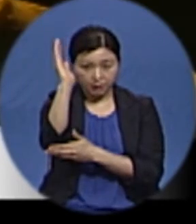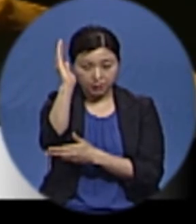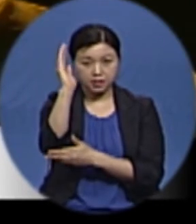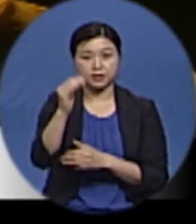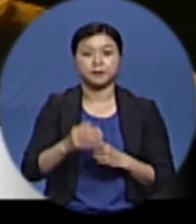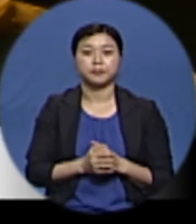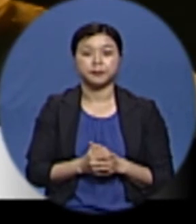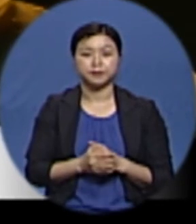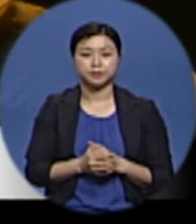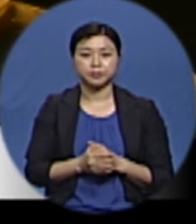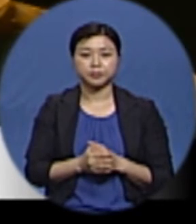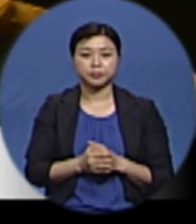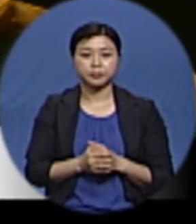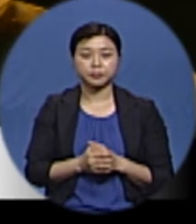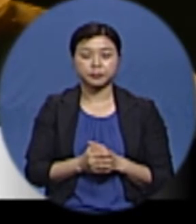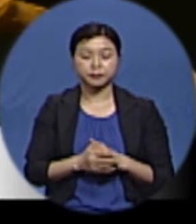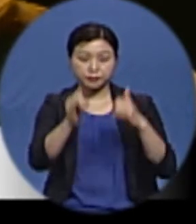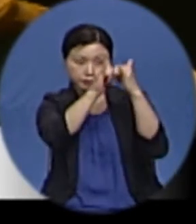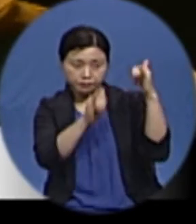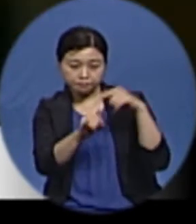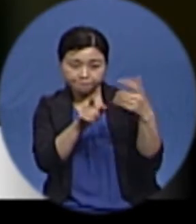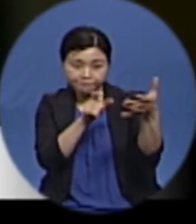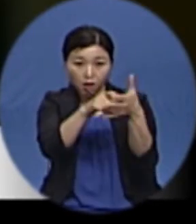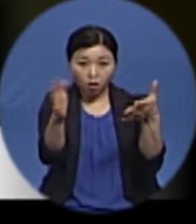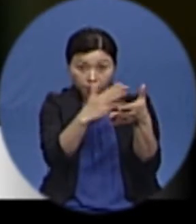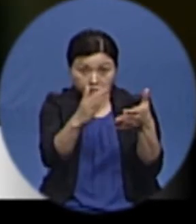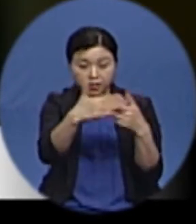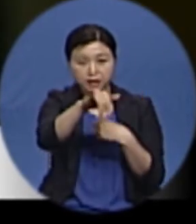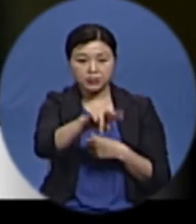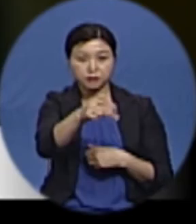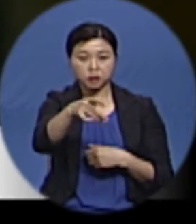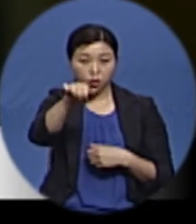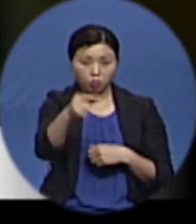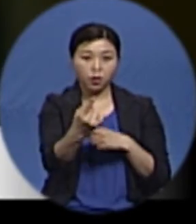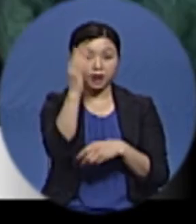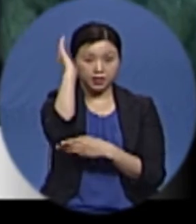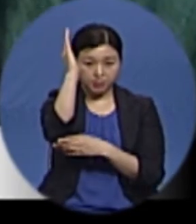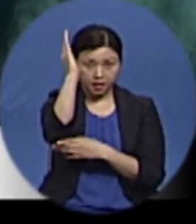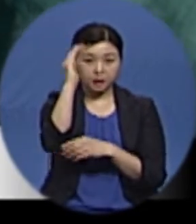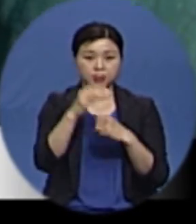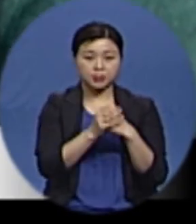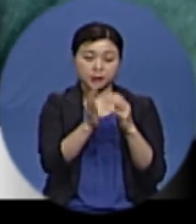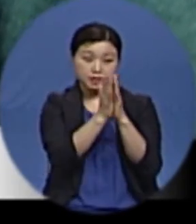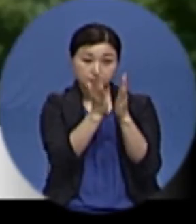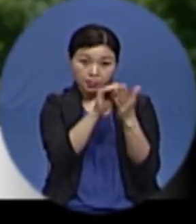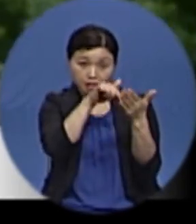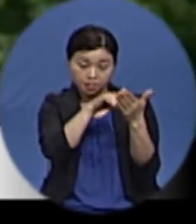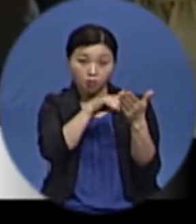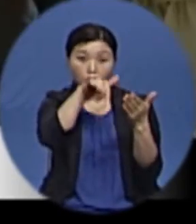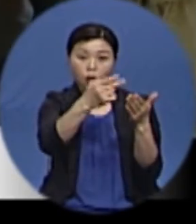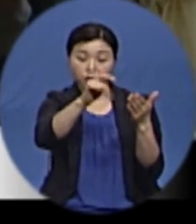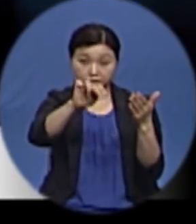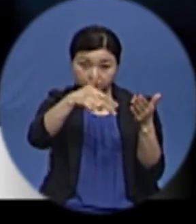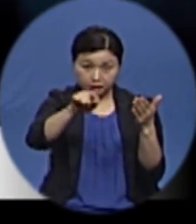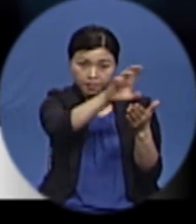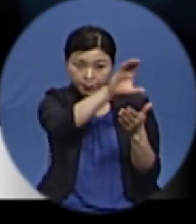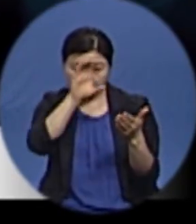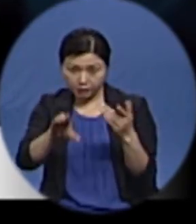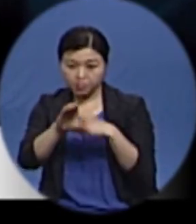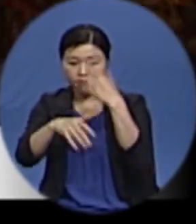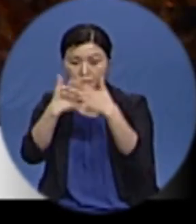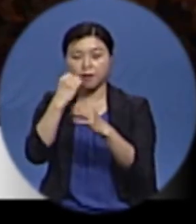지도 역사에 기록되지 않은 김정호의 이야기를 소설 고산자를 모티브로